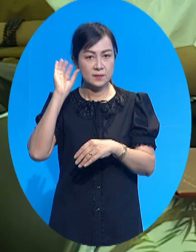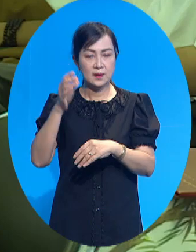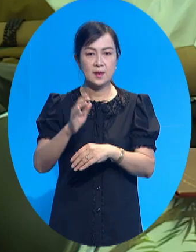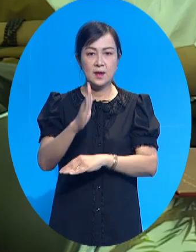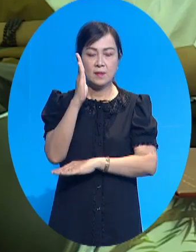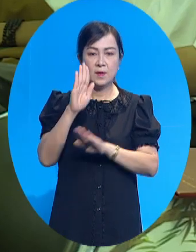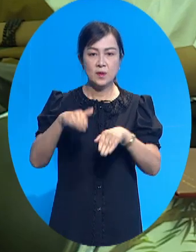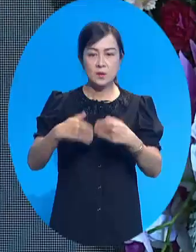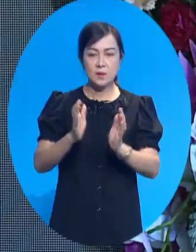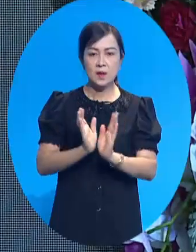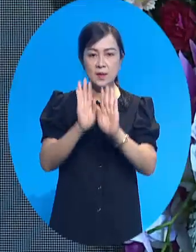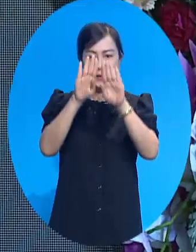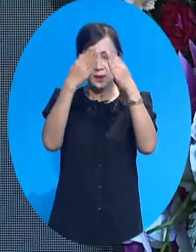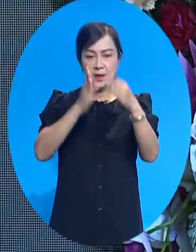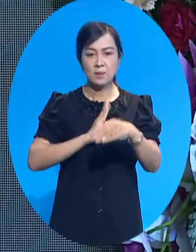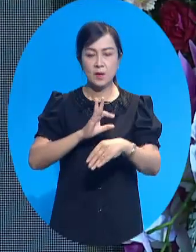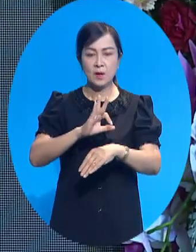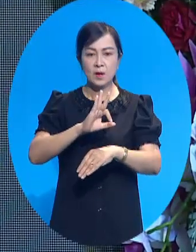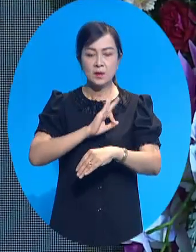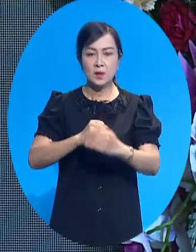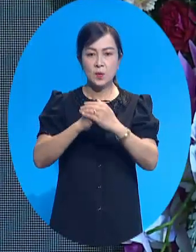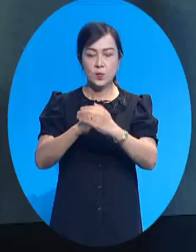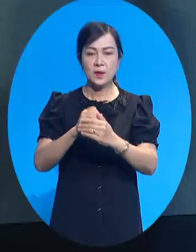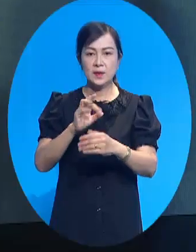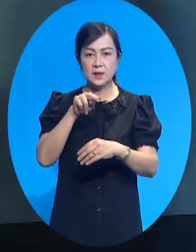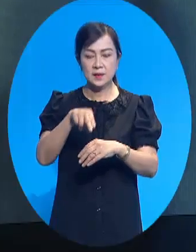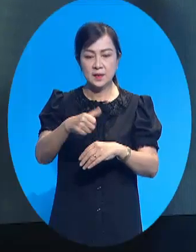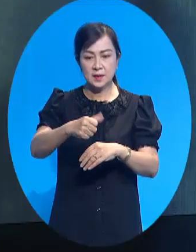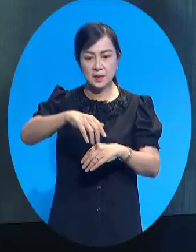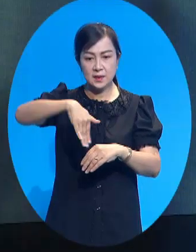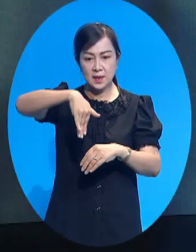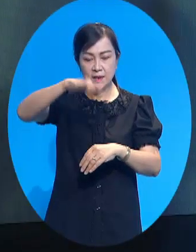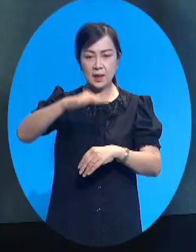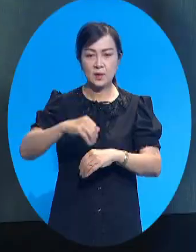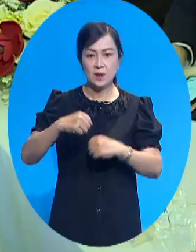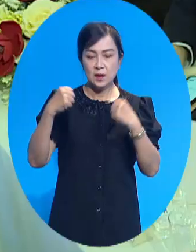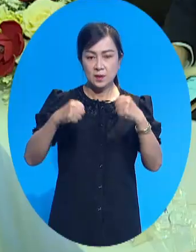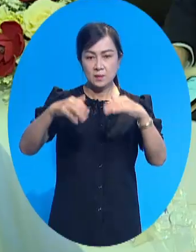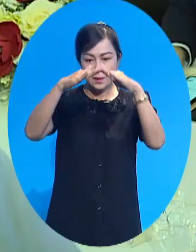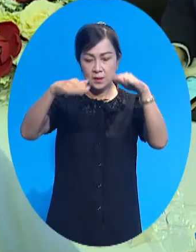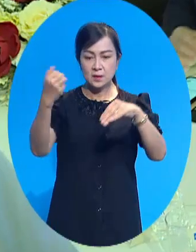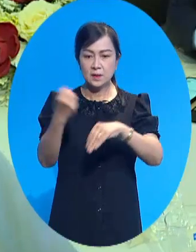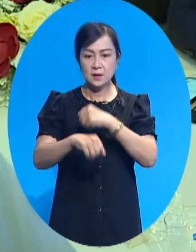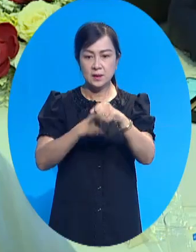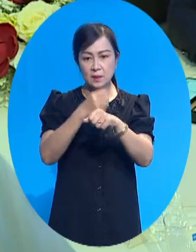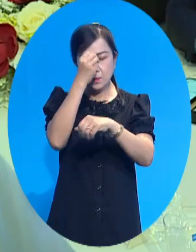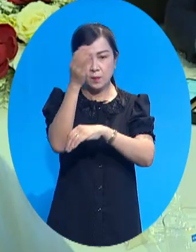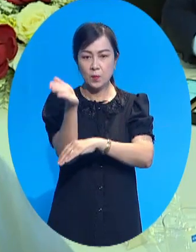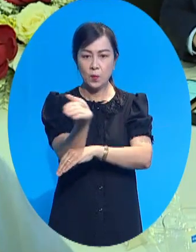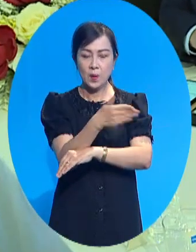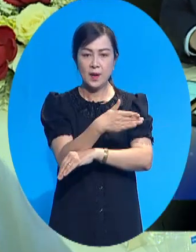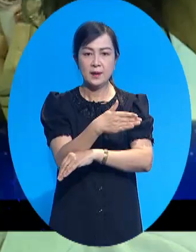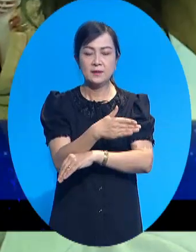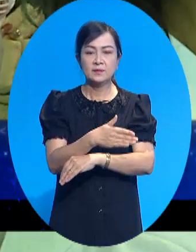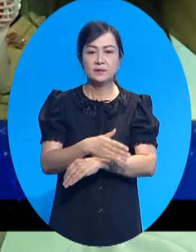Phát biểu chúc mừng tại lễ khai giảng, Bộ trưởng Bộ Xây dựng Nguyễn Thanh Nghị đánh giá cao và ghi nhận những thành tích mà nhà trường đã đạt được trong năm học vừa qua.